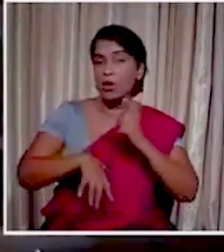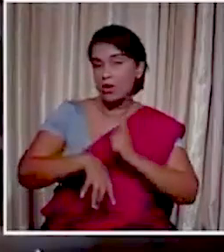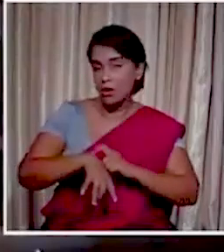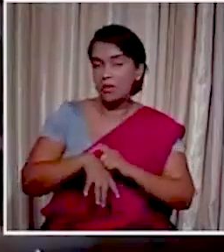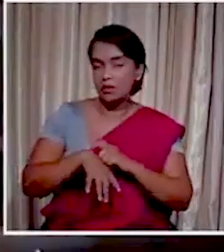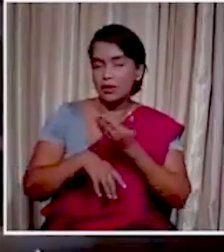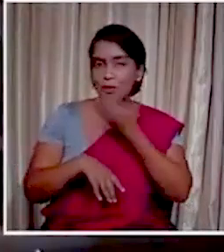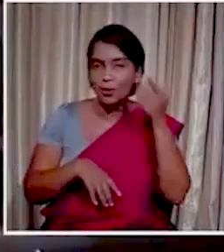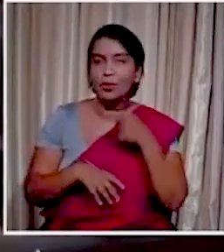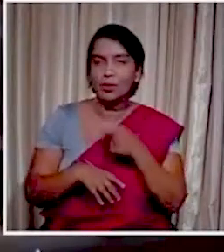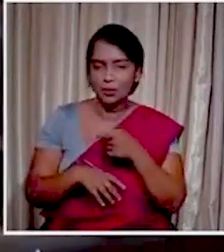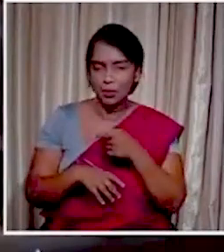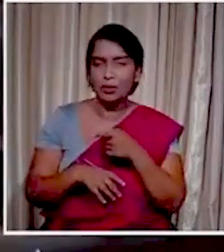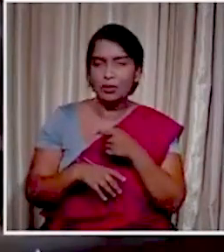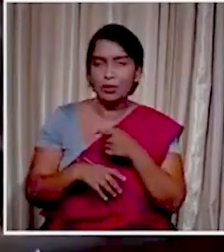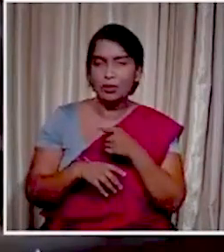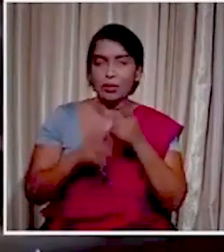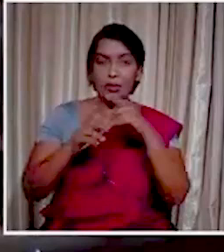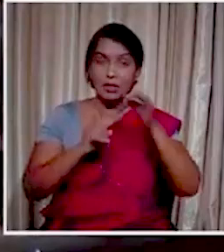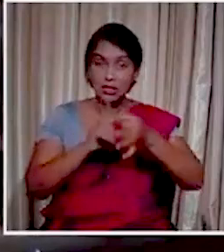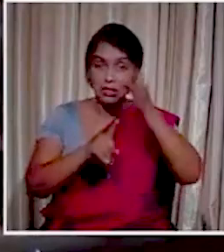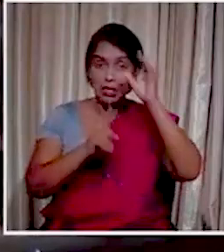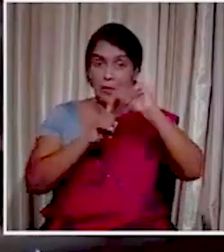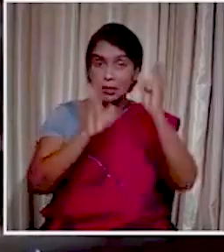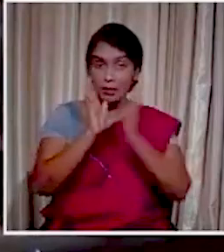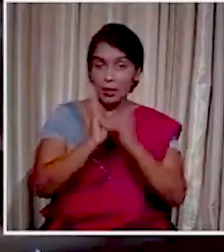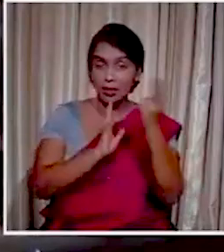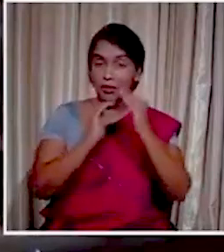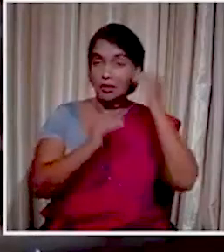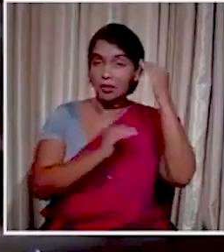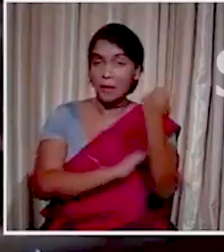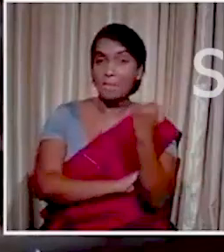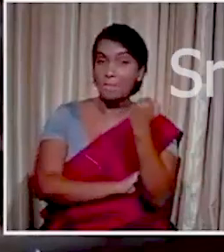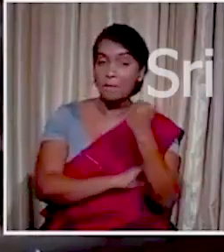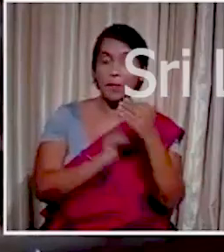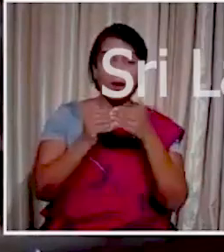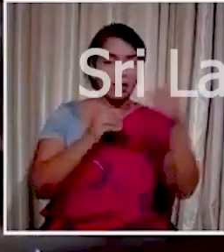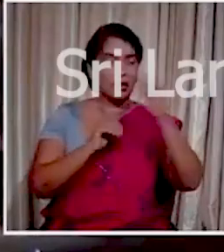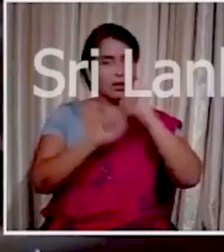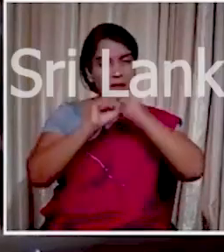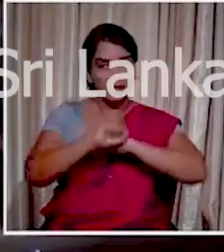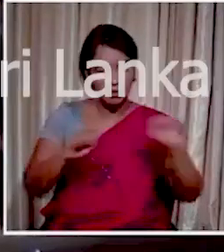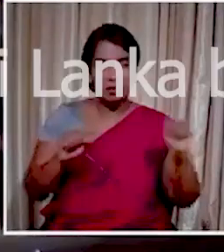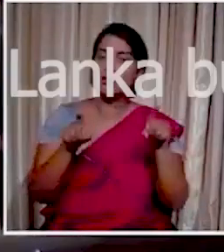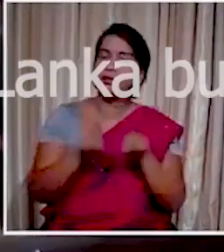වුණා උඩ තනතුරු දෙක අනාගත බලව්‍යාපෘතියක් නොමැති